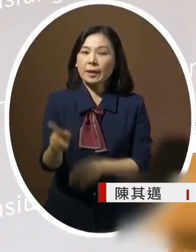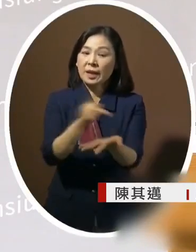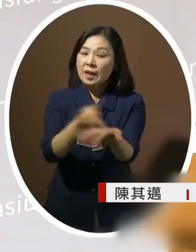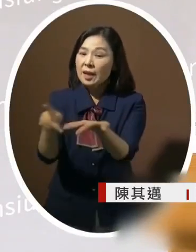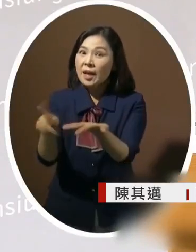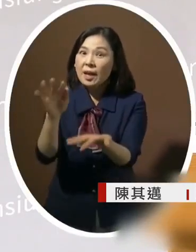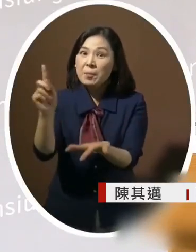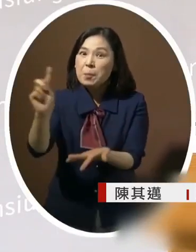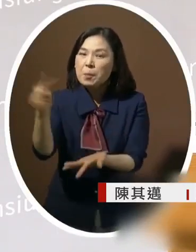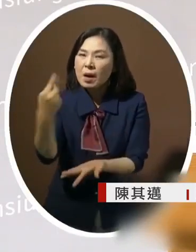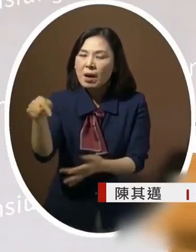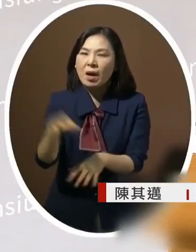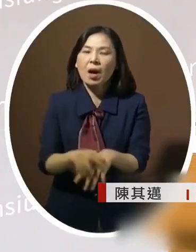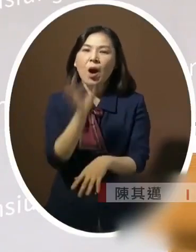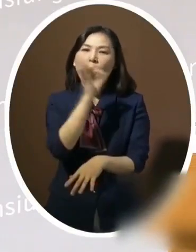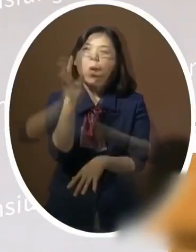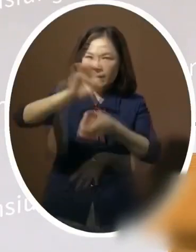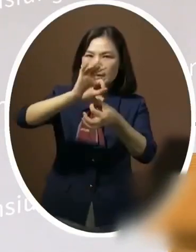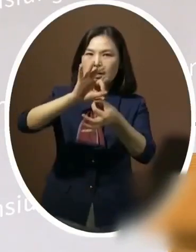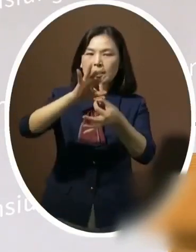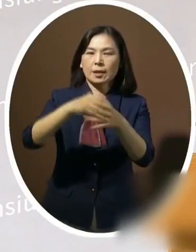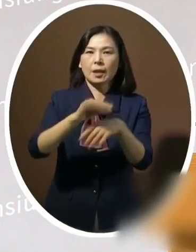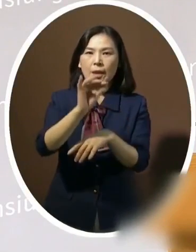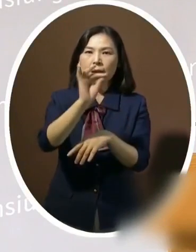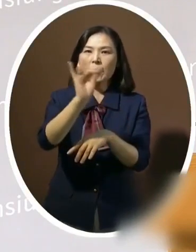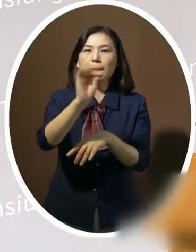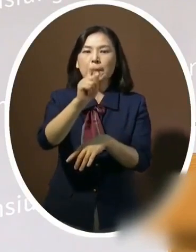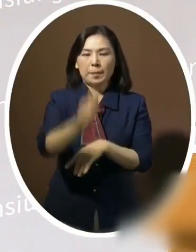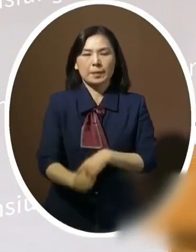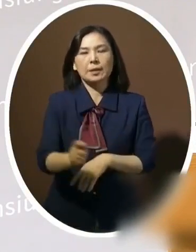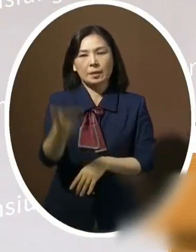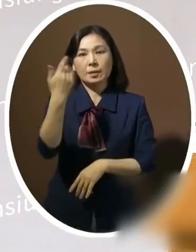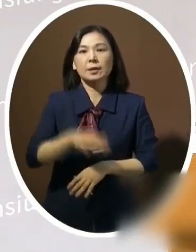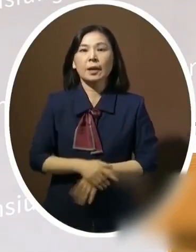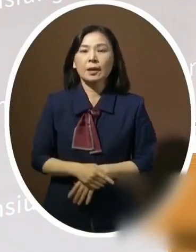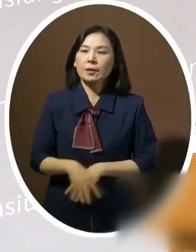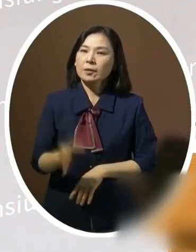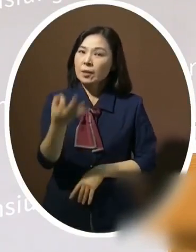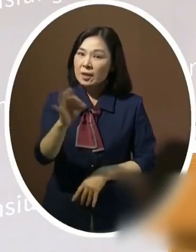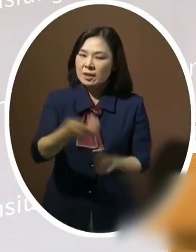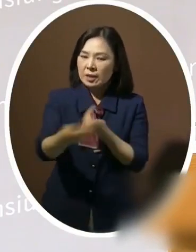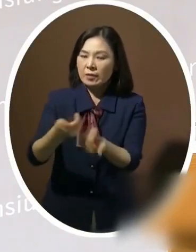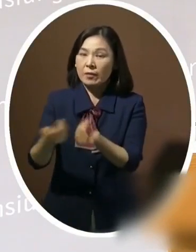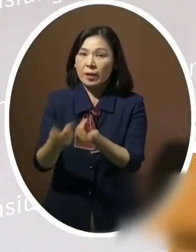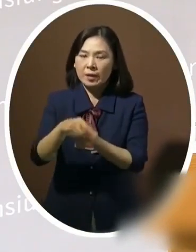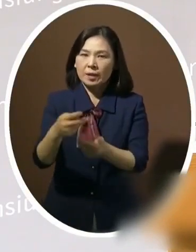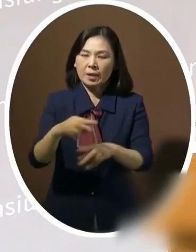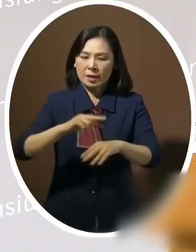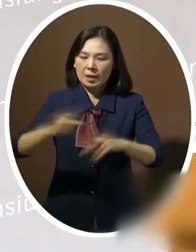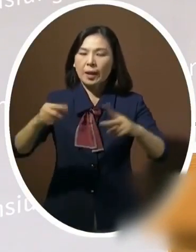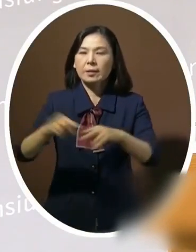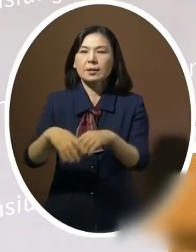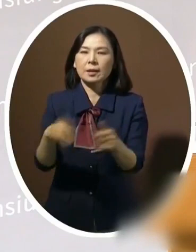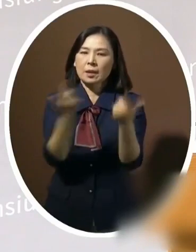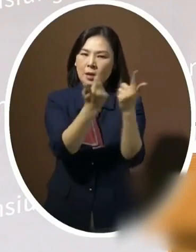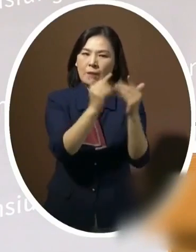的，是国民党欠高雄，不是民进党。没办法修法的问题。 陈其迈亦都嘲讽被罢免嘅前市